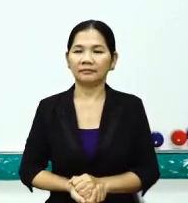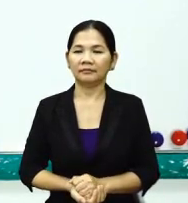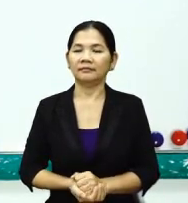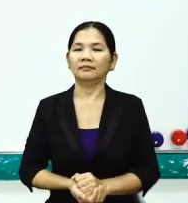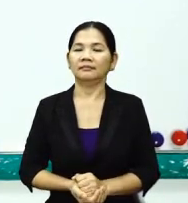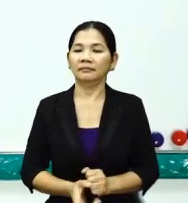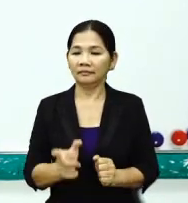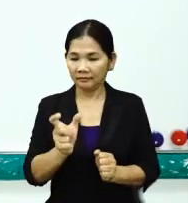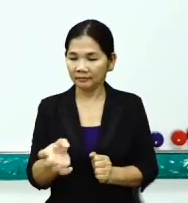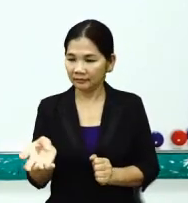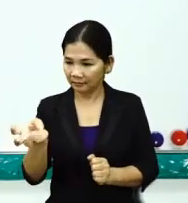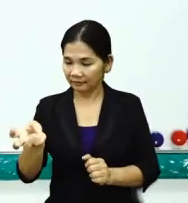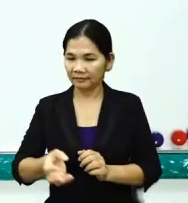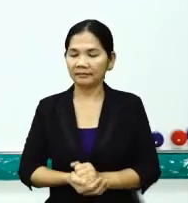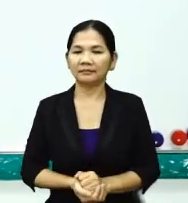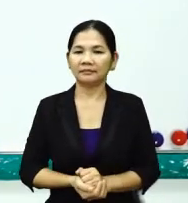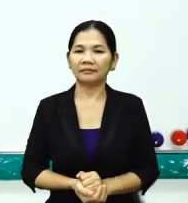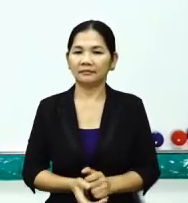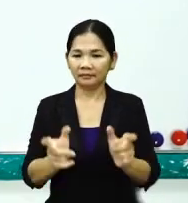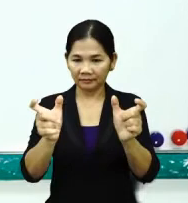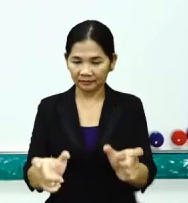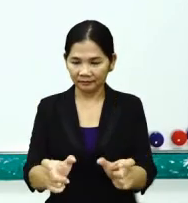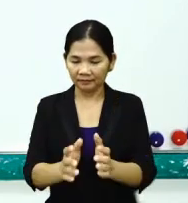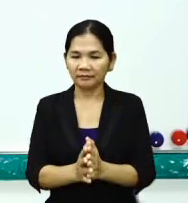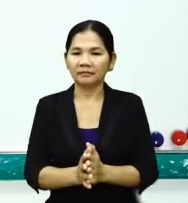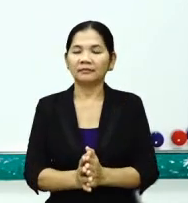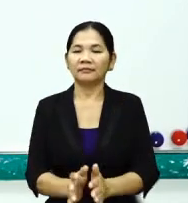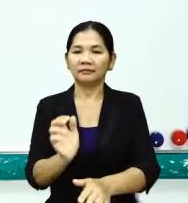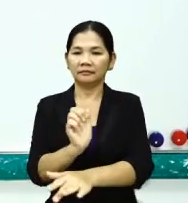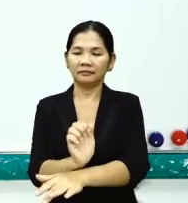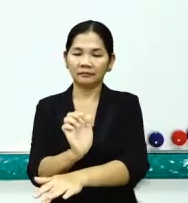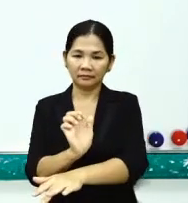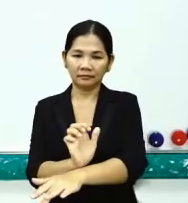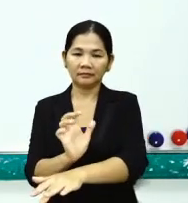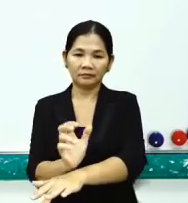liền tới sẵn miếng bàn chliết